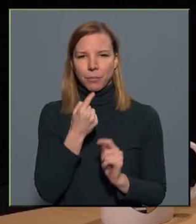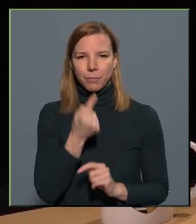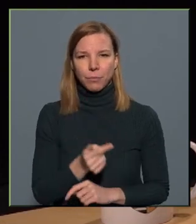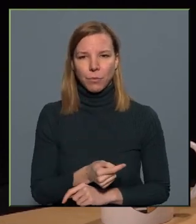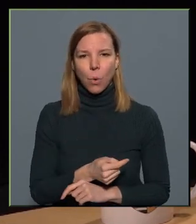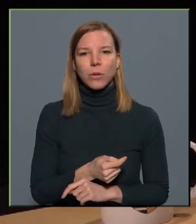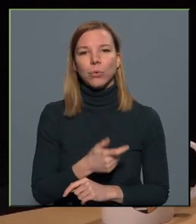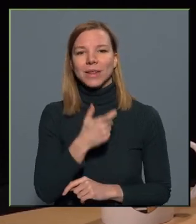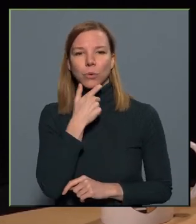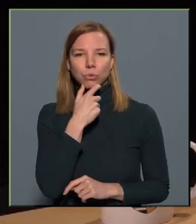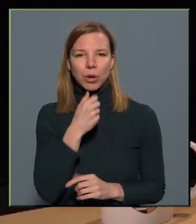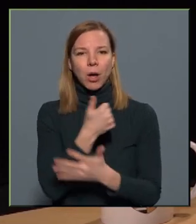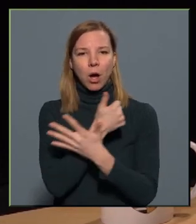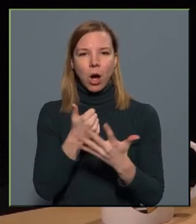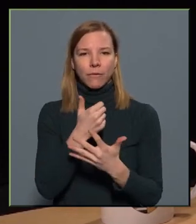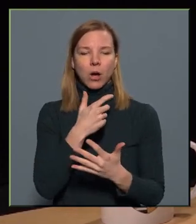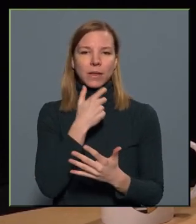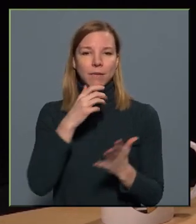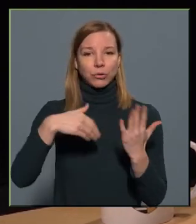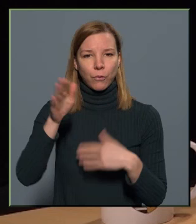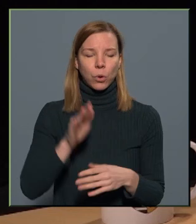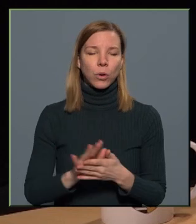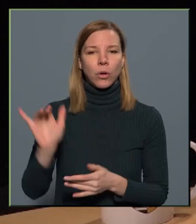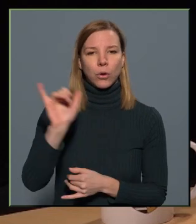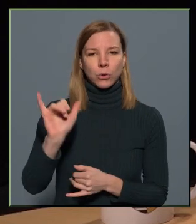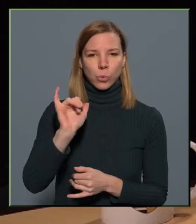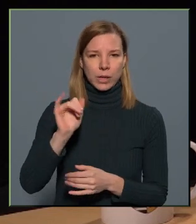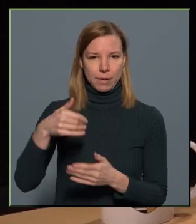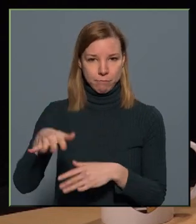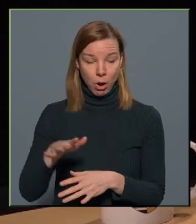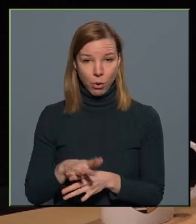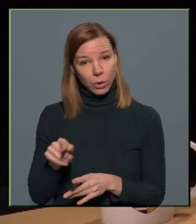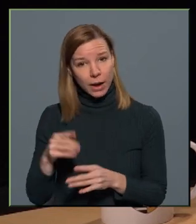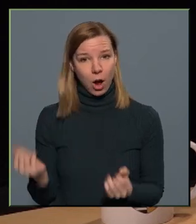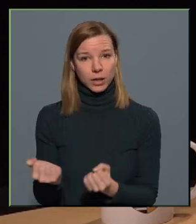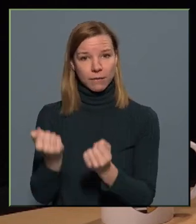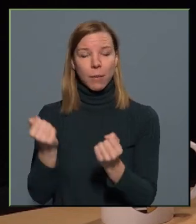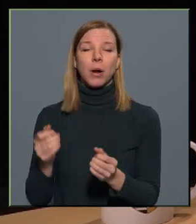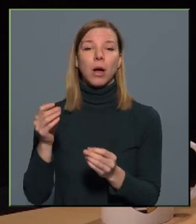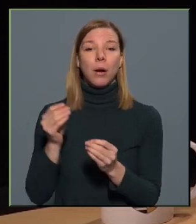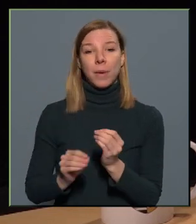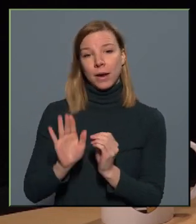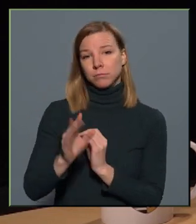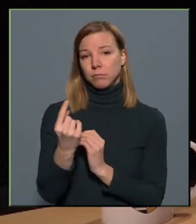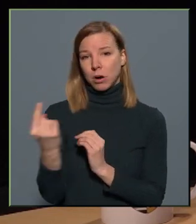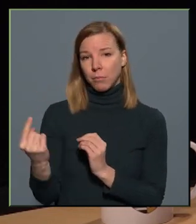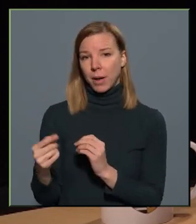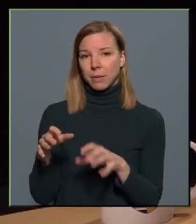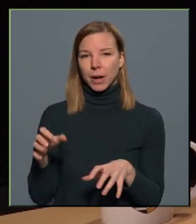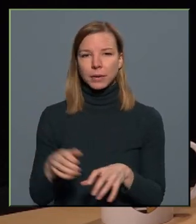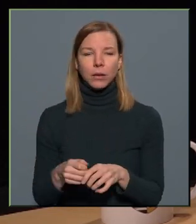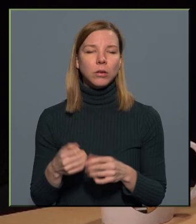60 pluszosok, akik akár már nyugdíjban is vannak, hiszen ők már megtehetik azt, hogy olyan